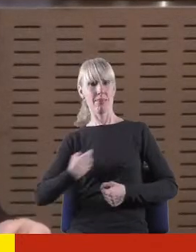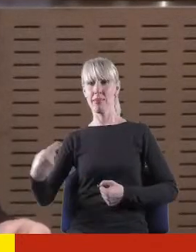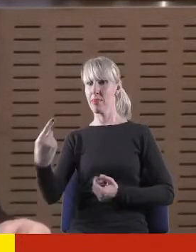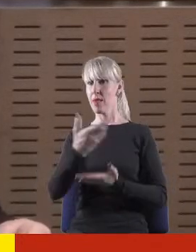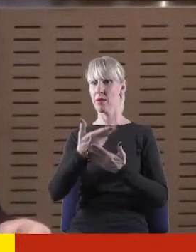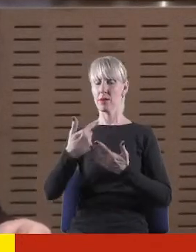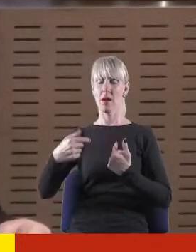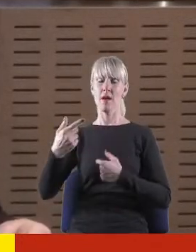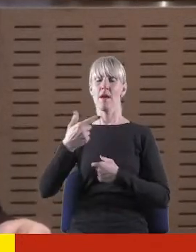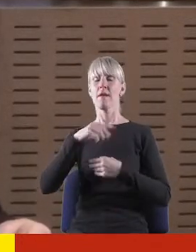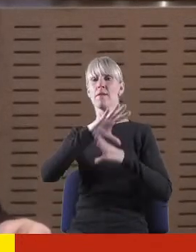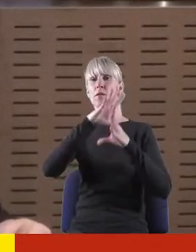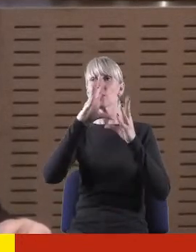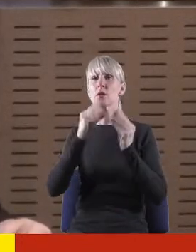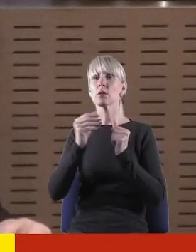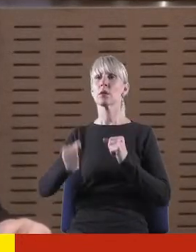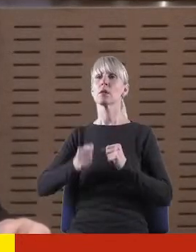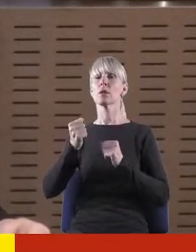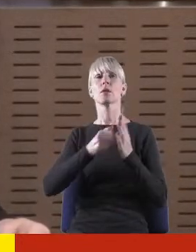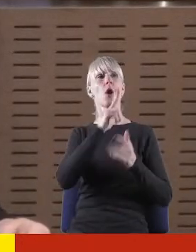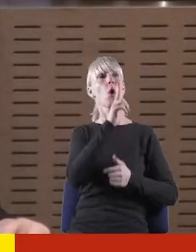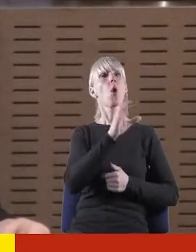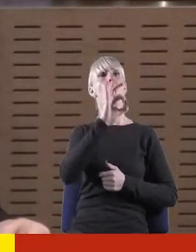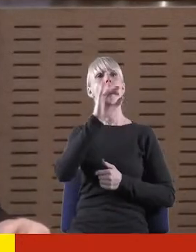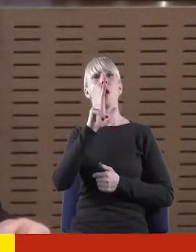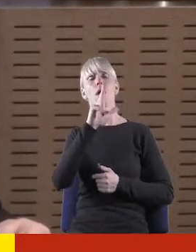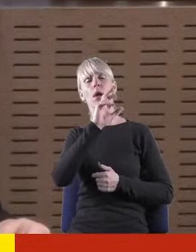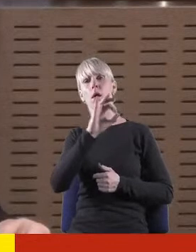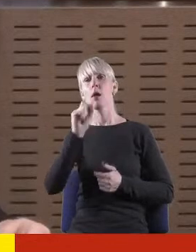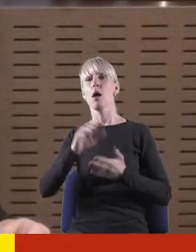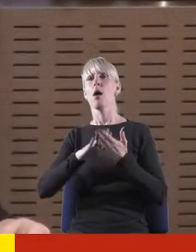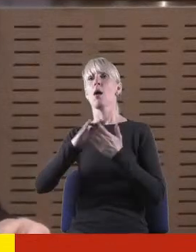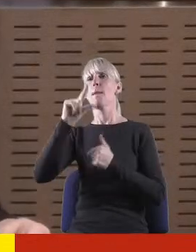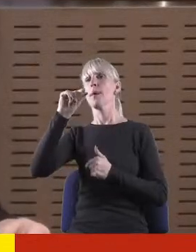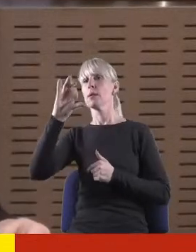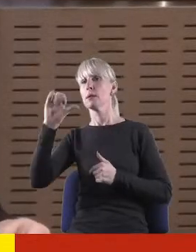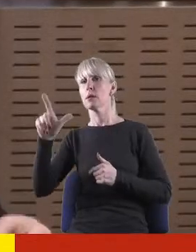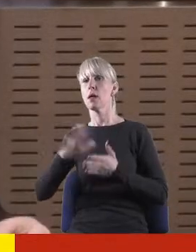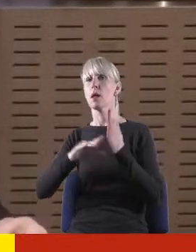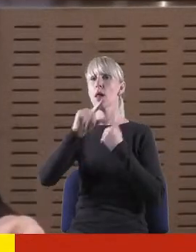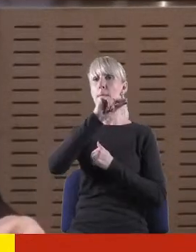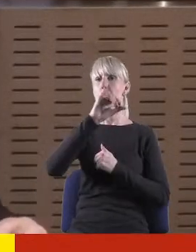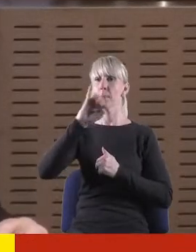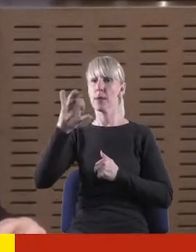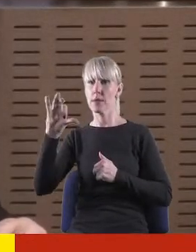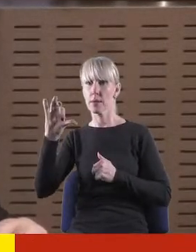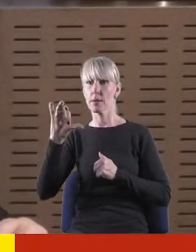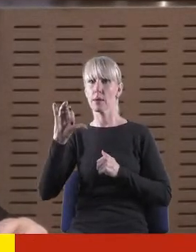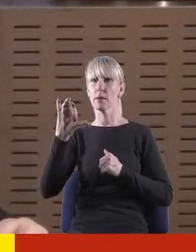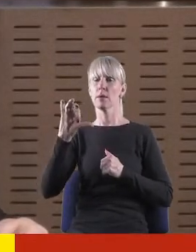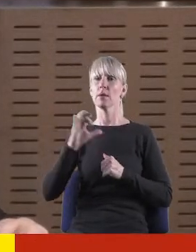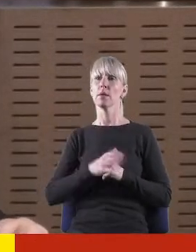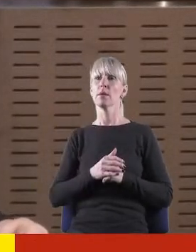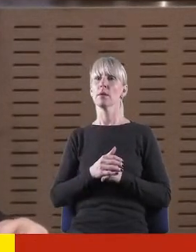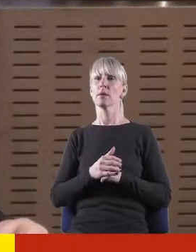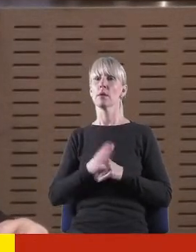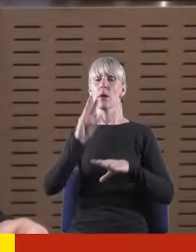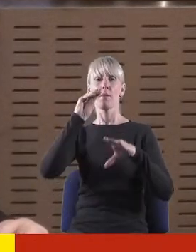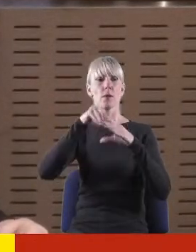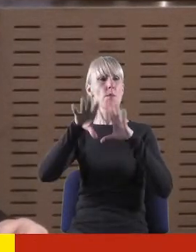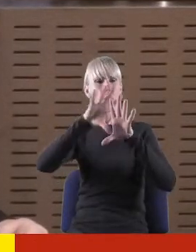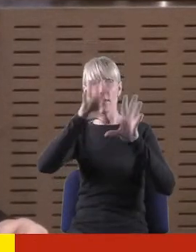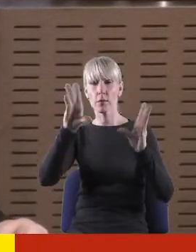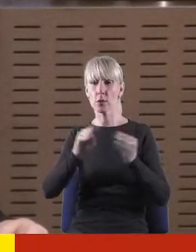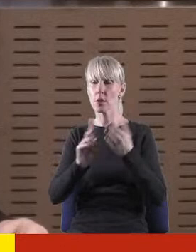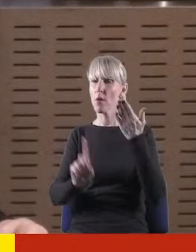radnych, łącznie z radnymi Koalicji Obywatelskiej, Polskiego Stronnictwa Ludowego, Prawa i Sprawiedliwości. Jednak we wszystkich